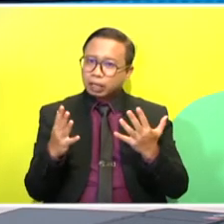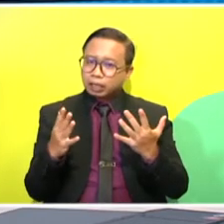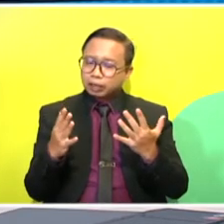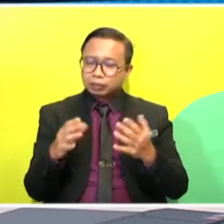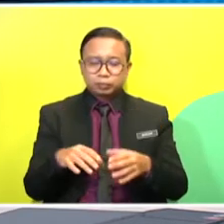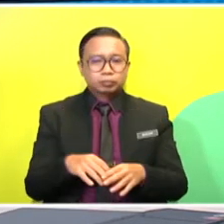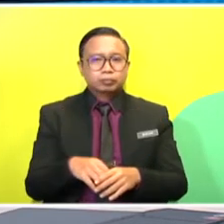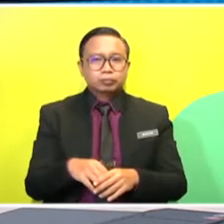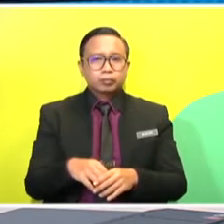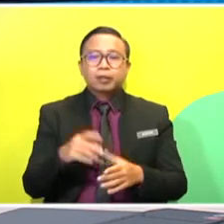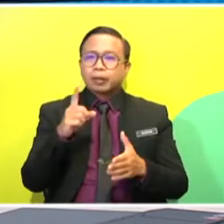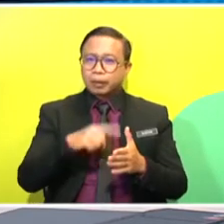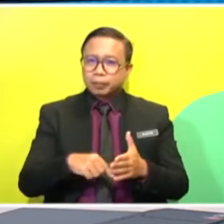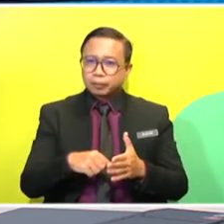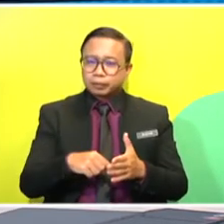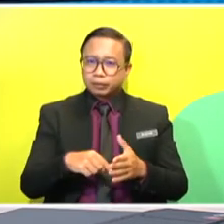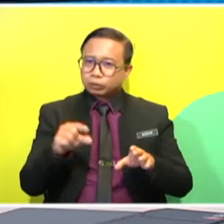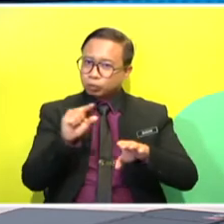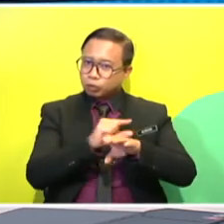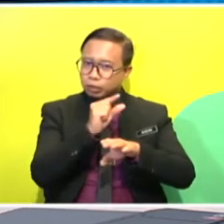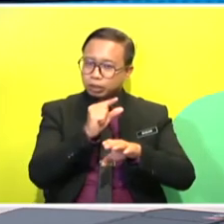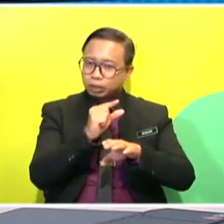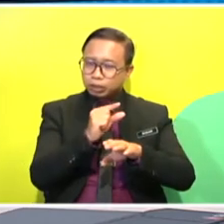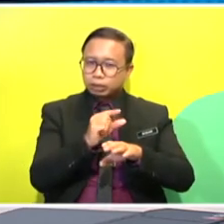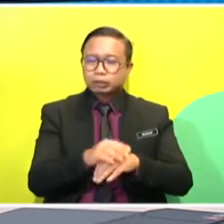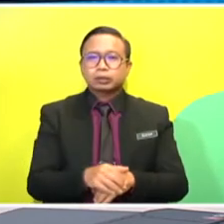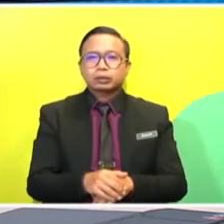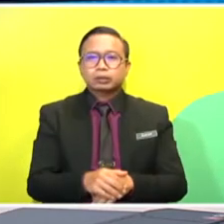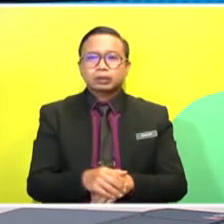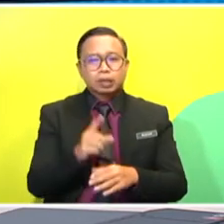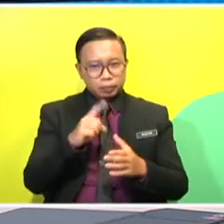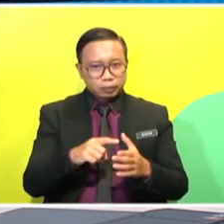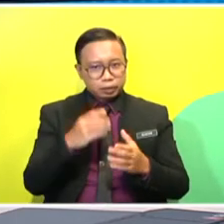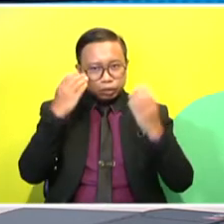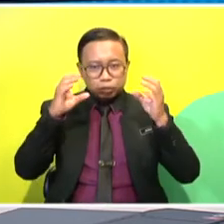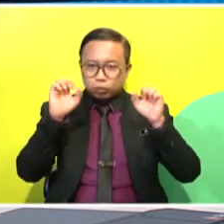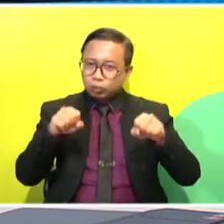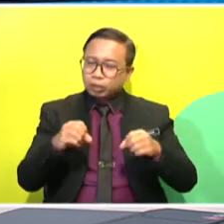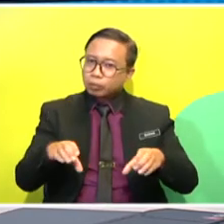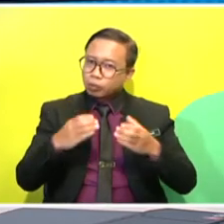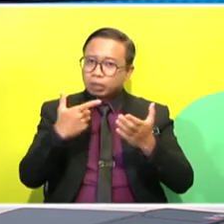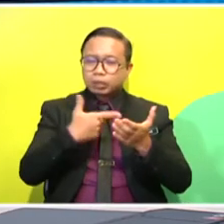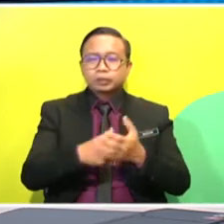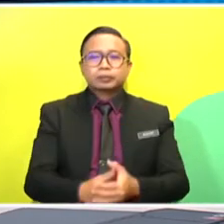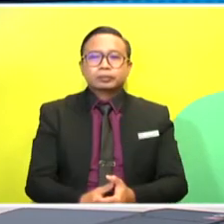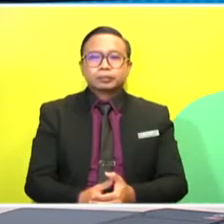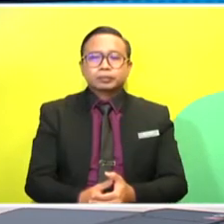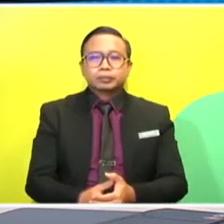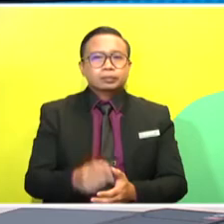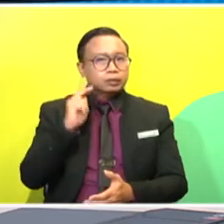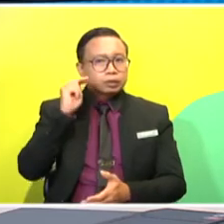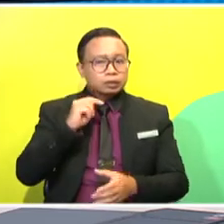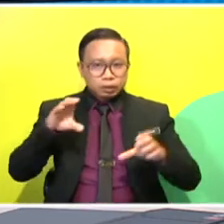juga apa yang perlu dia buat lakukan selepas ini tidak berjaya, apa tindakan seterusnya. Jadi, dia boleh lakukan dengan baik sekali